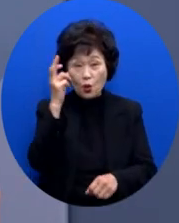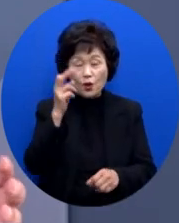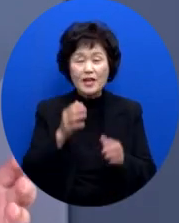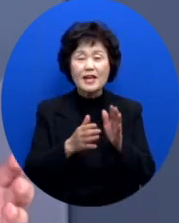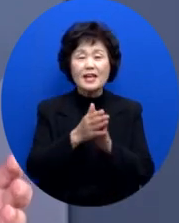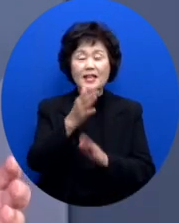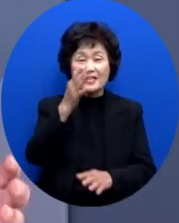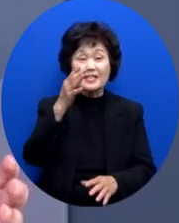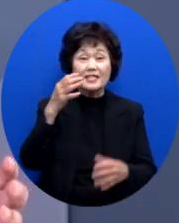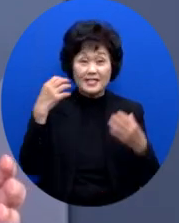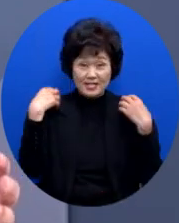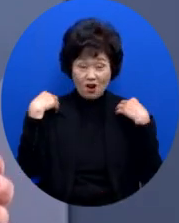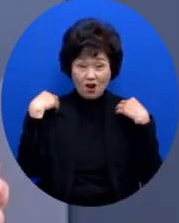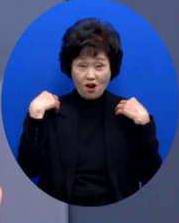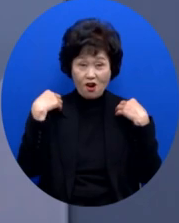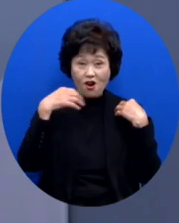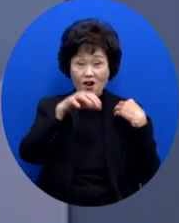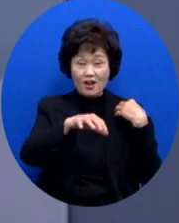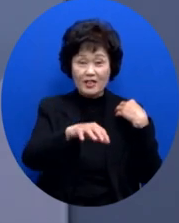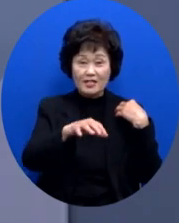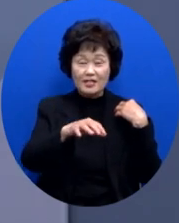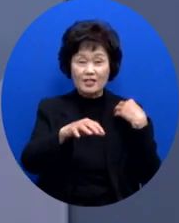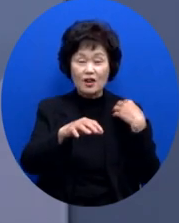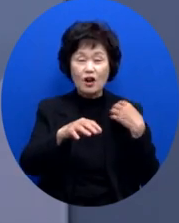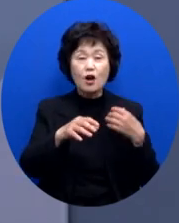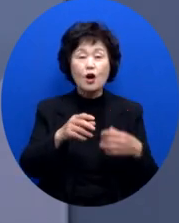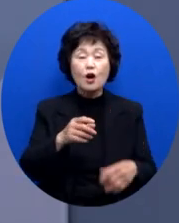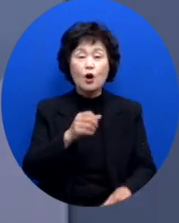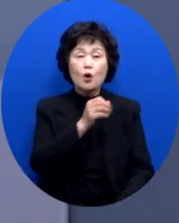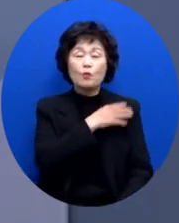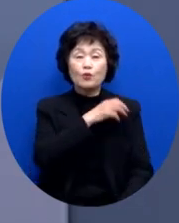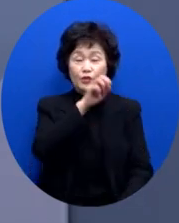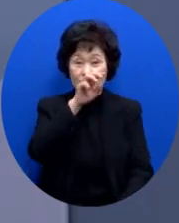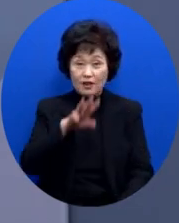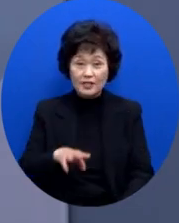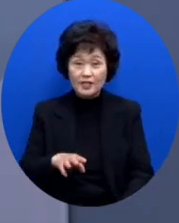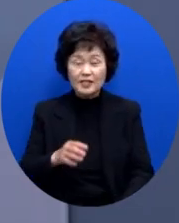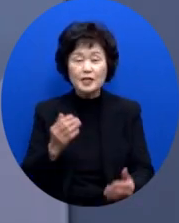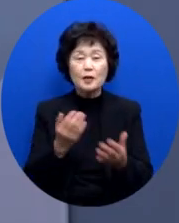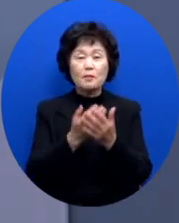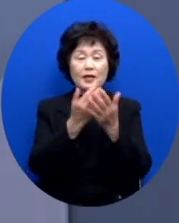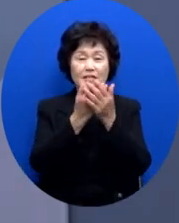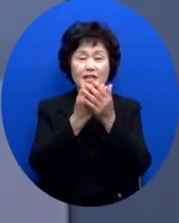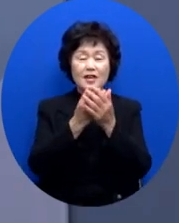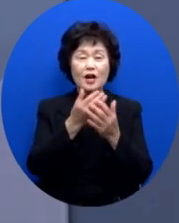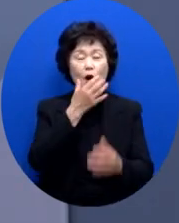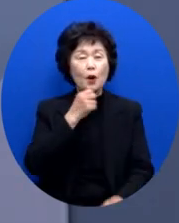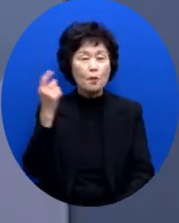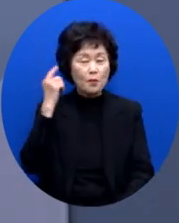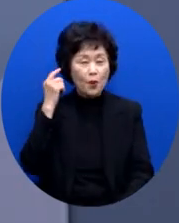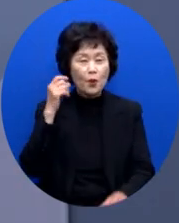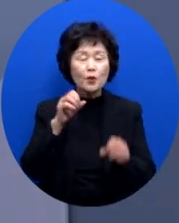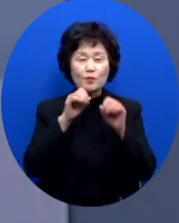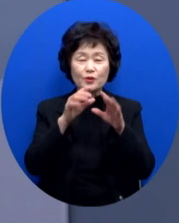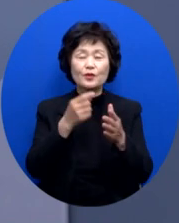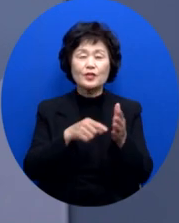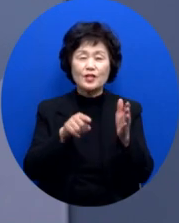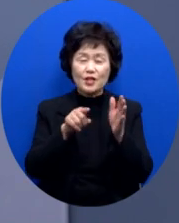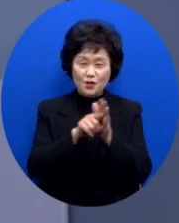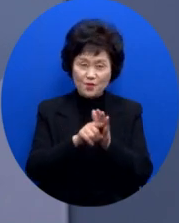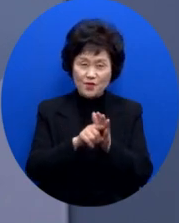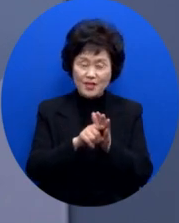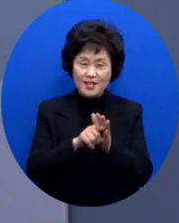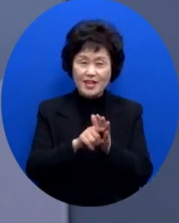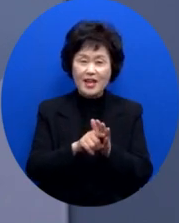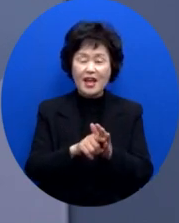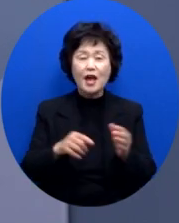강당에서 또 부천시 번영과 또 복음화를 위한 기도회를 매달 한 번씩 해왔어요. 그래서